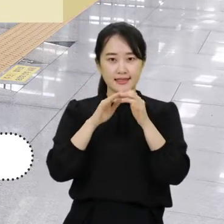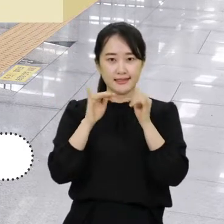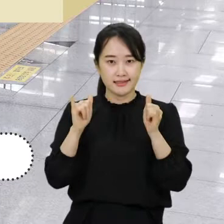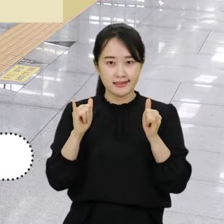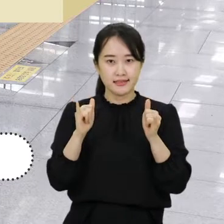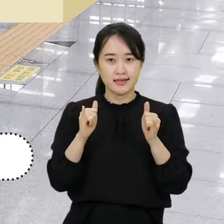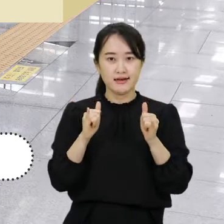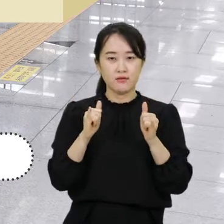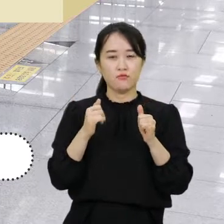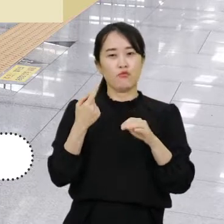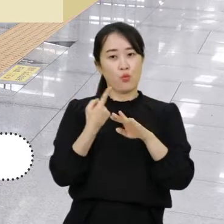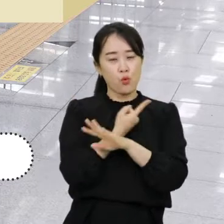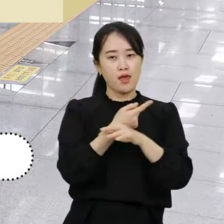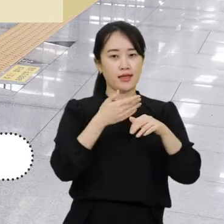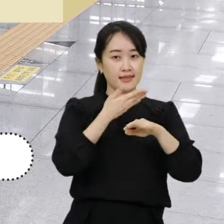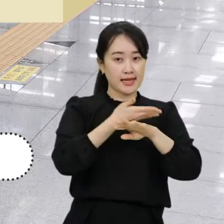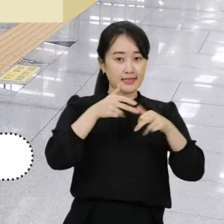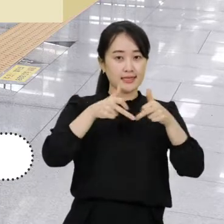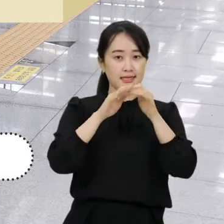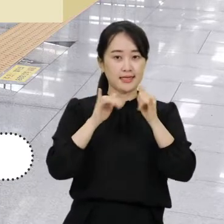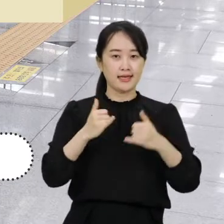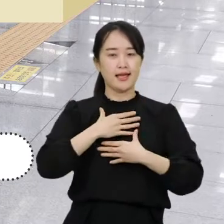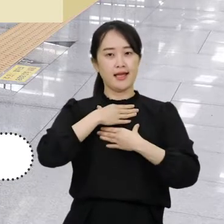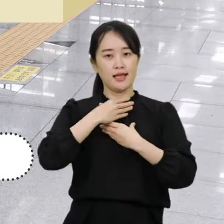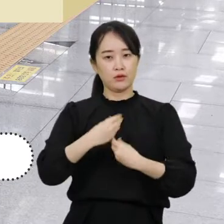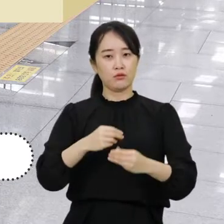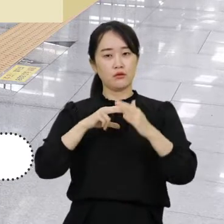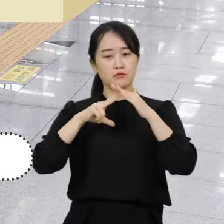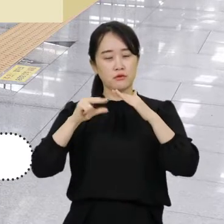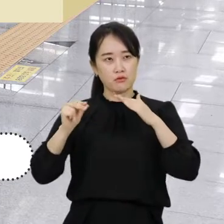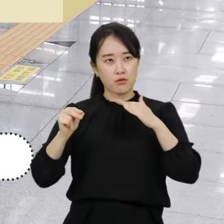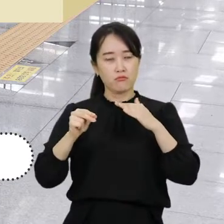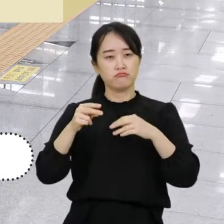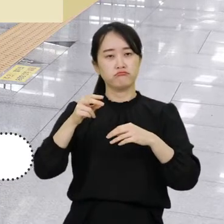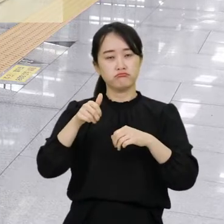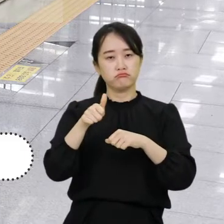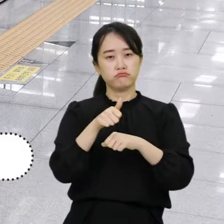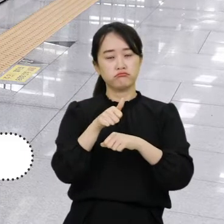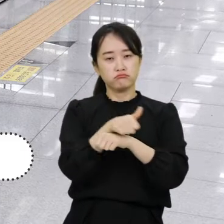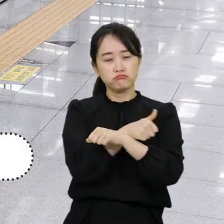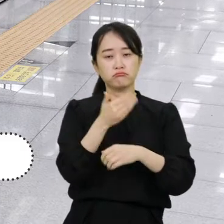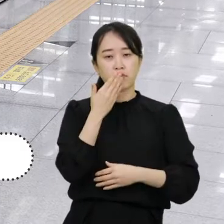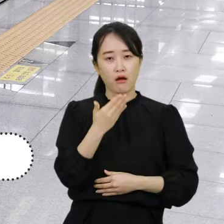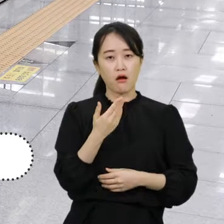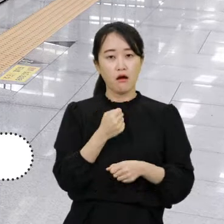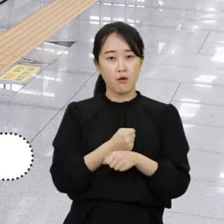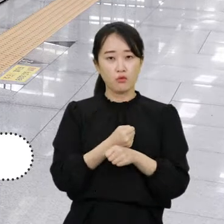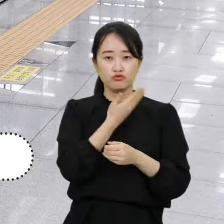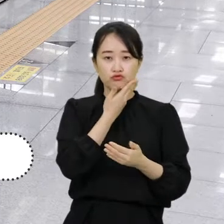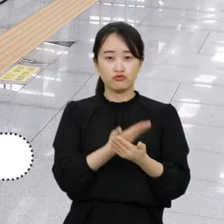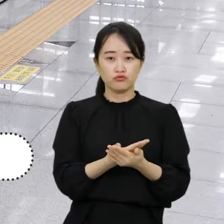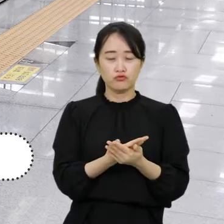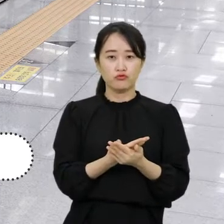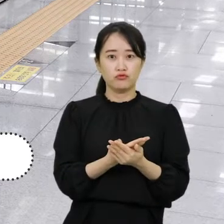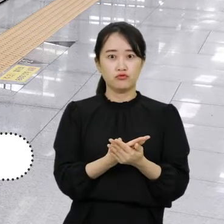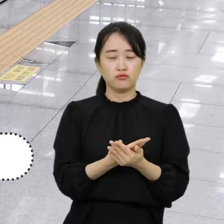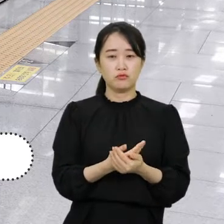시각장애인들이 또 모든 많은 장애인들이 안전하게 지하철을 승하차할 수가 있고요. 또 중요한 요소 중에